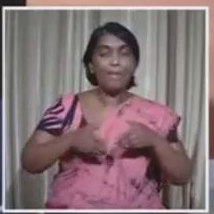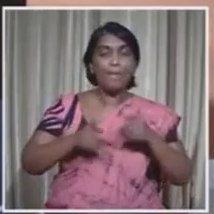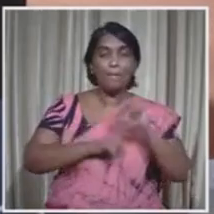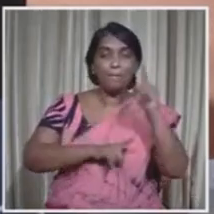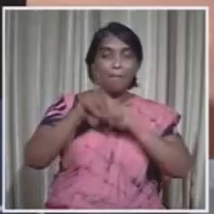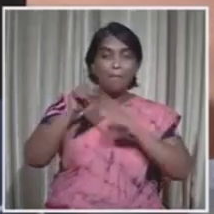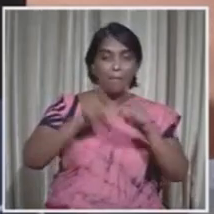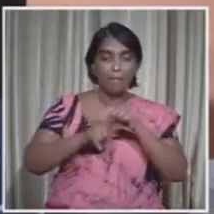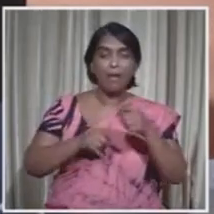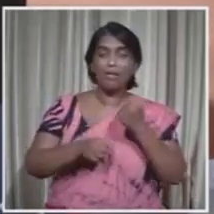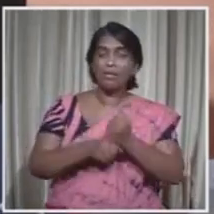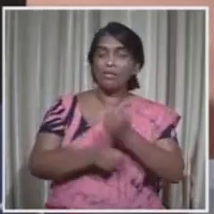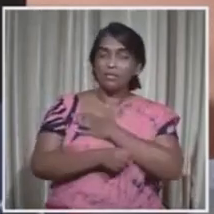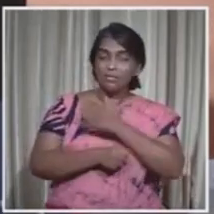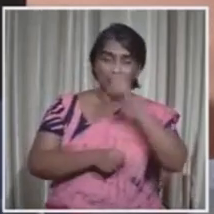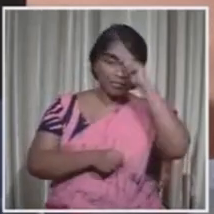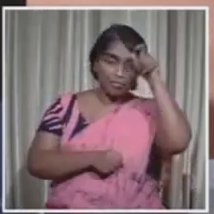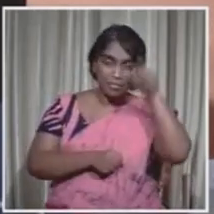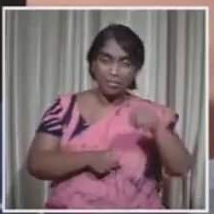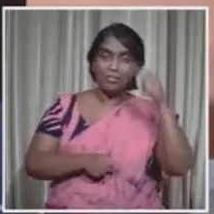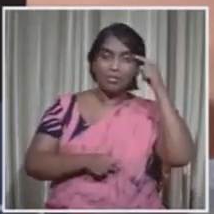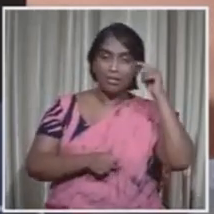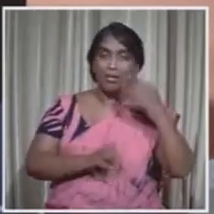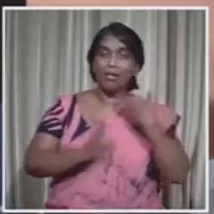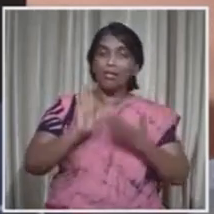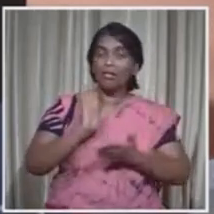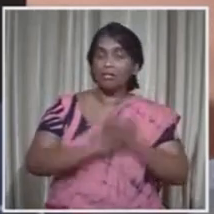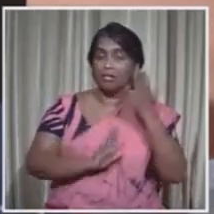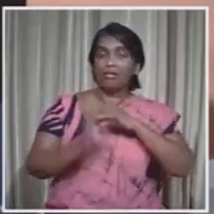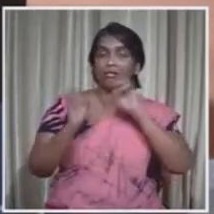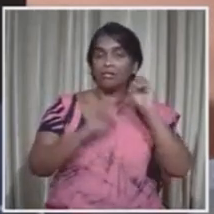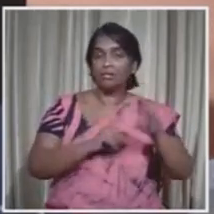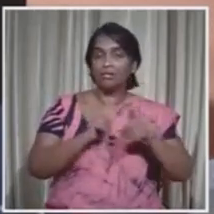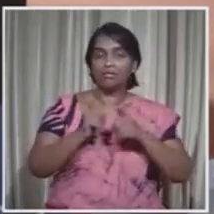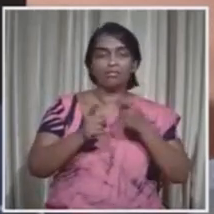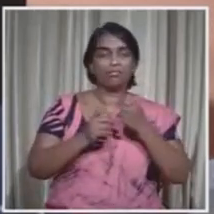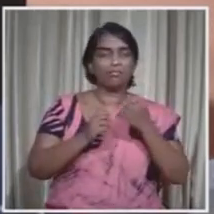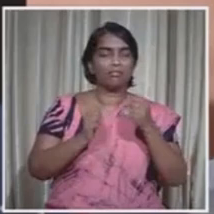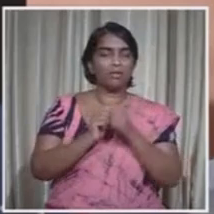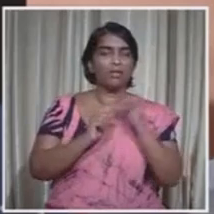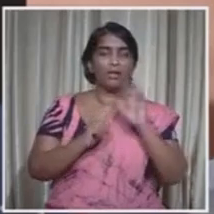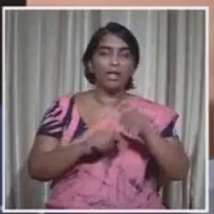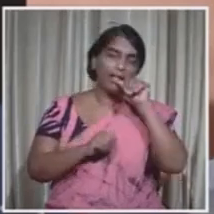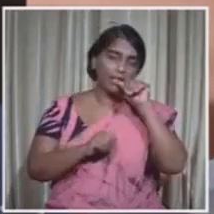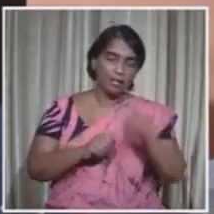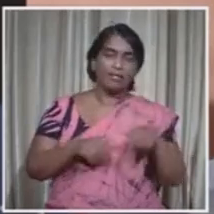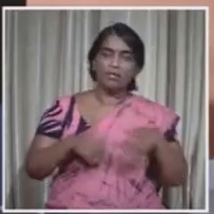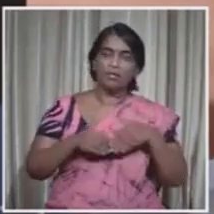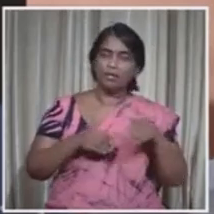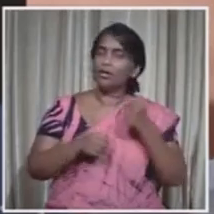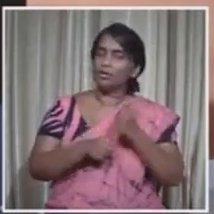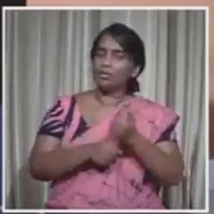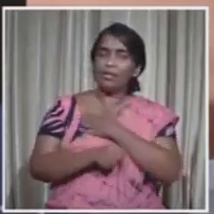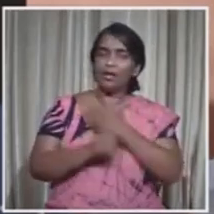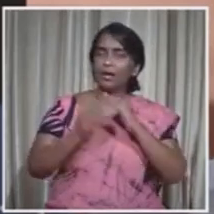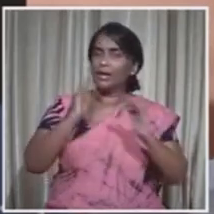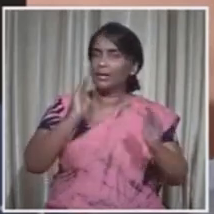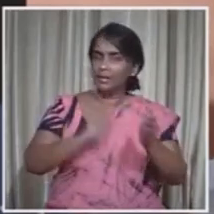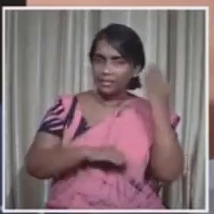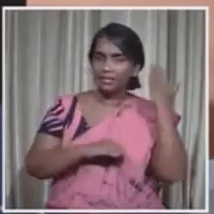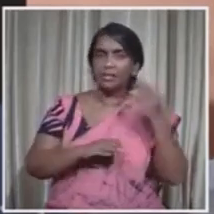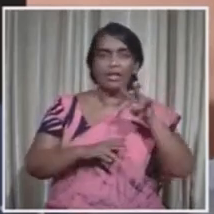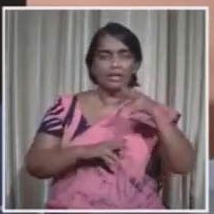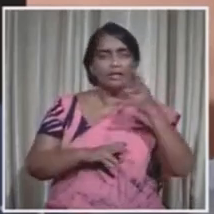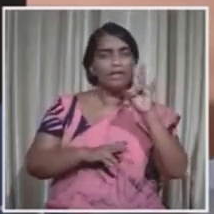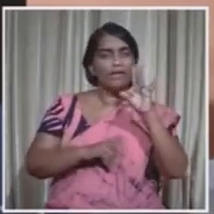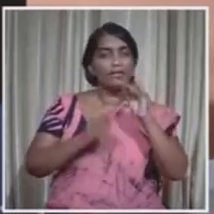කෙරෙහිත් මේ ගෝඨාභය රාජපක්ෂ මහත්තයාගේ තියෙන තරහ ගේන්න ඕනේ කියන එක තමයි මේ ඔක්කොම මුල. මේක තමයි ඇත්තටම සිදු වෙන්නේ. ගෝඨාභය ගෝ හෝම් කියන එක 225ම